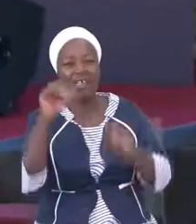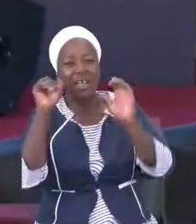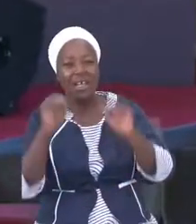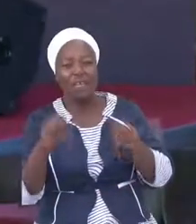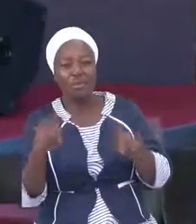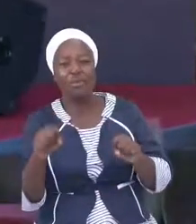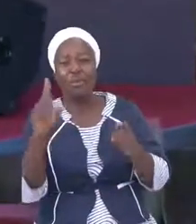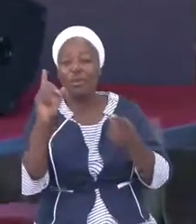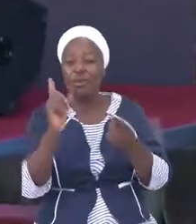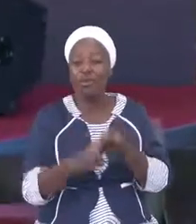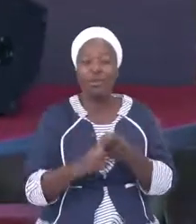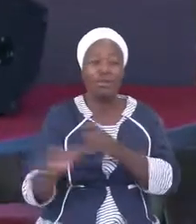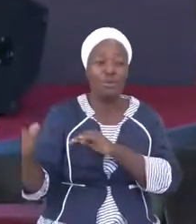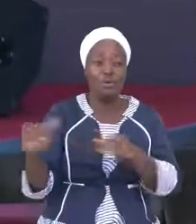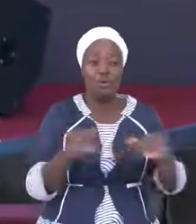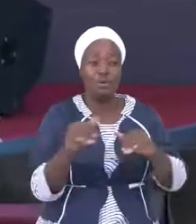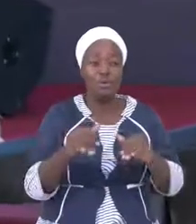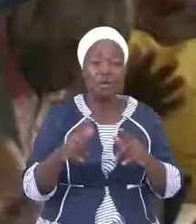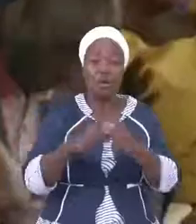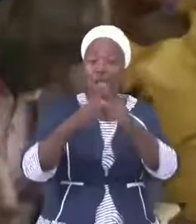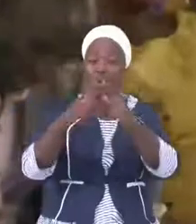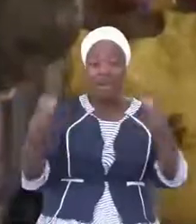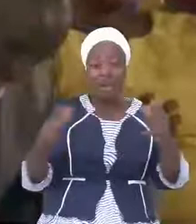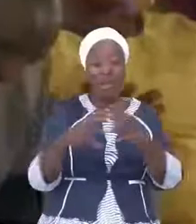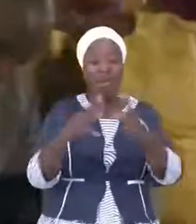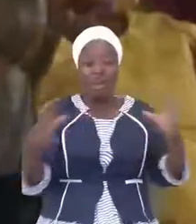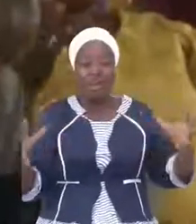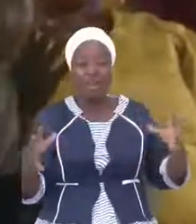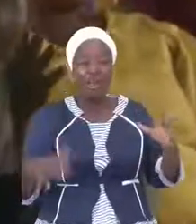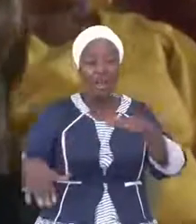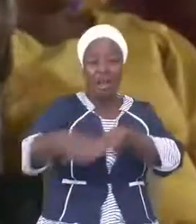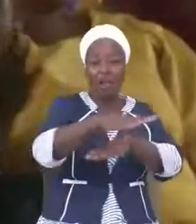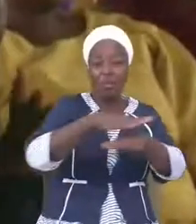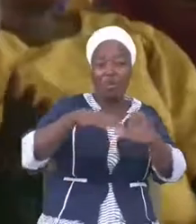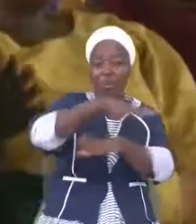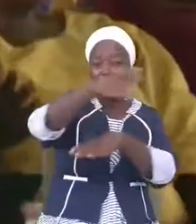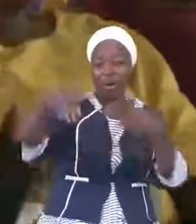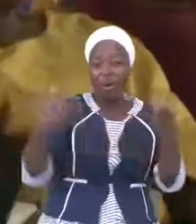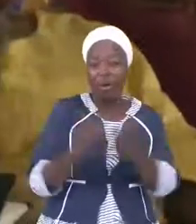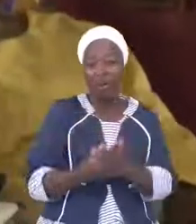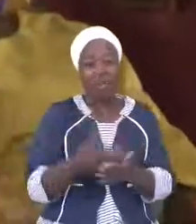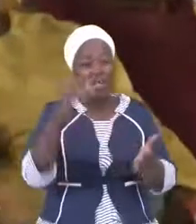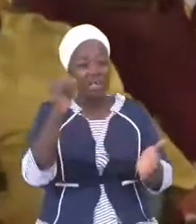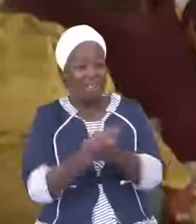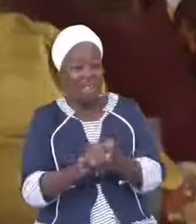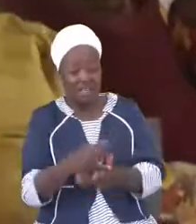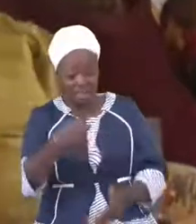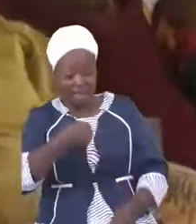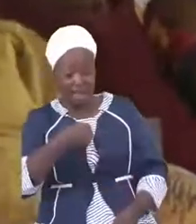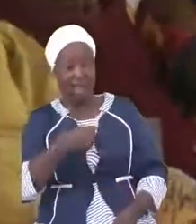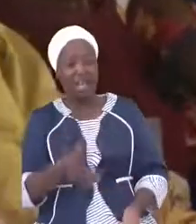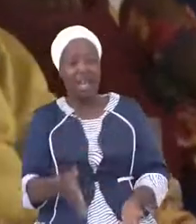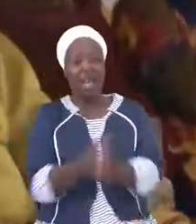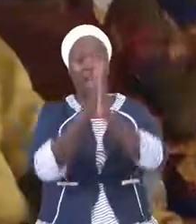par la puissance qui agit en moi infiniment au-delà de tout ce